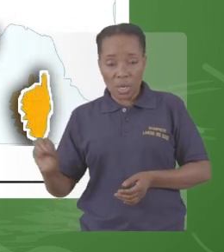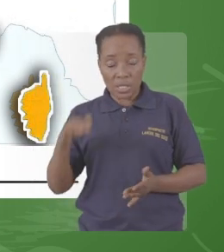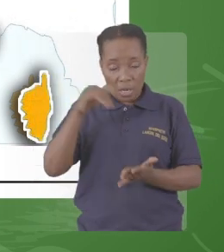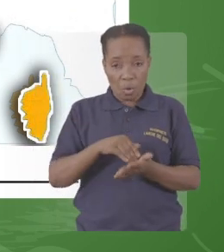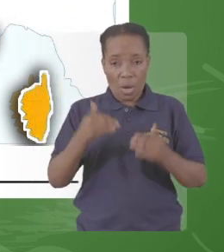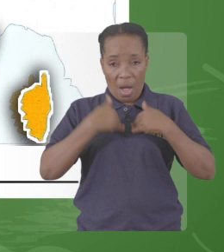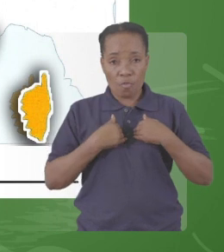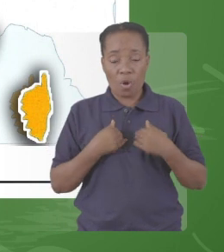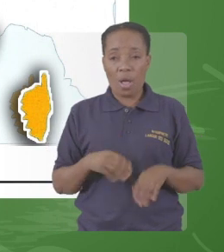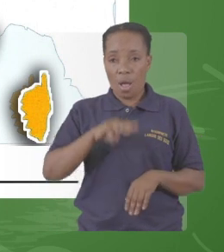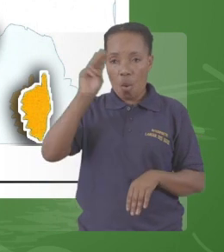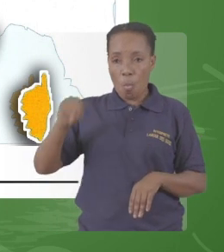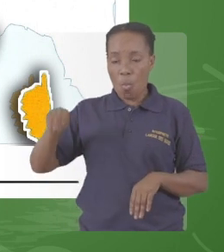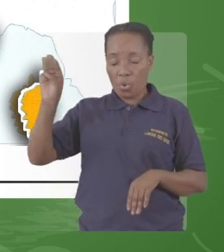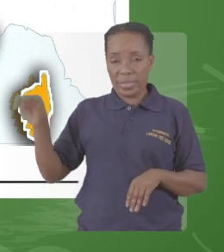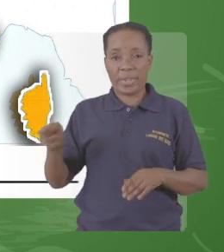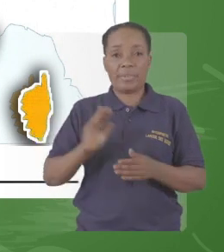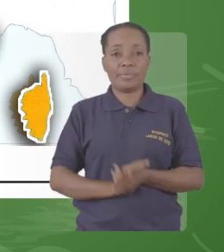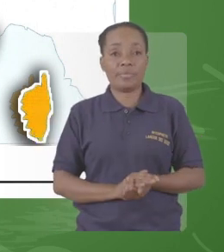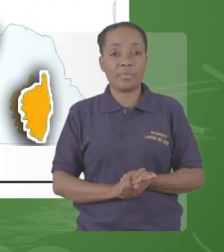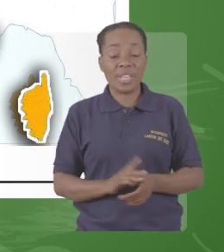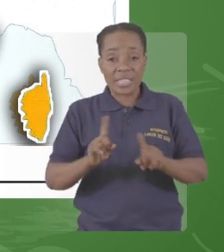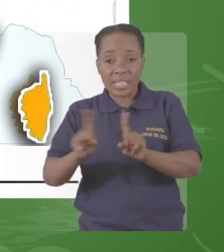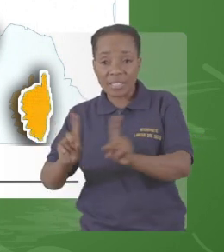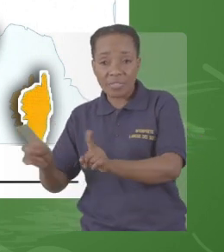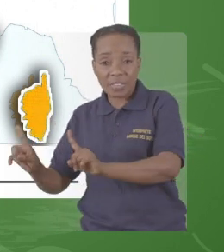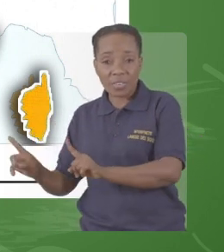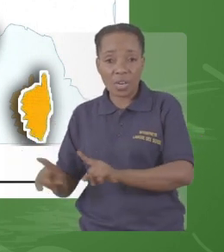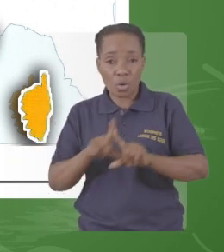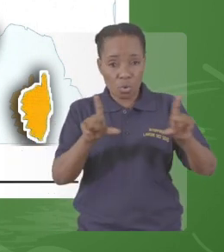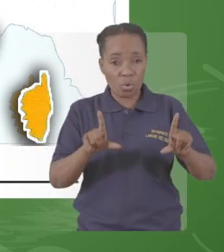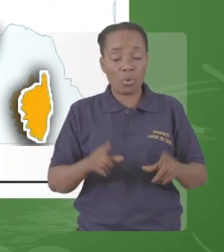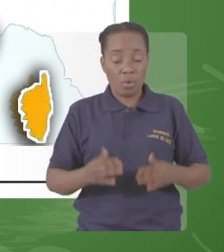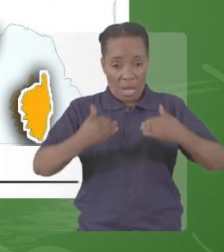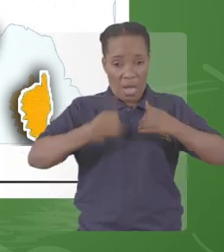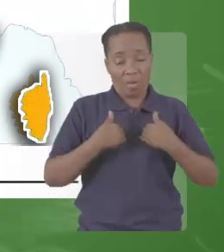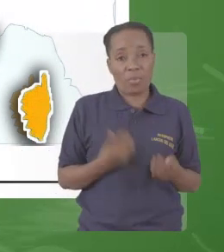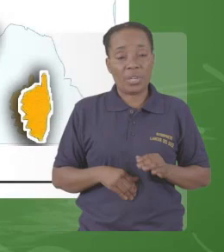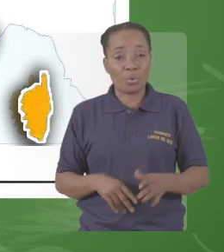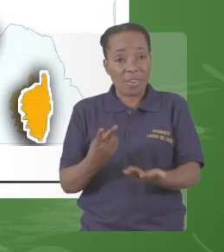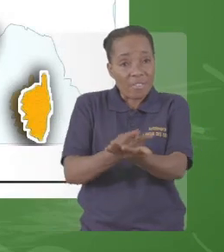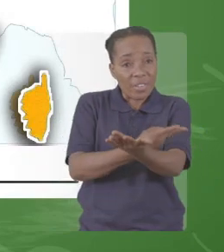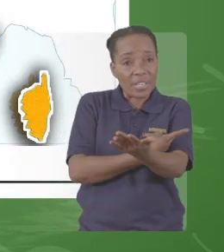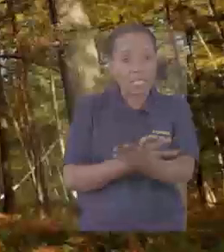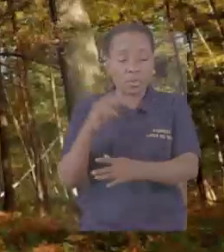différents domaines entretiennent une végétation de forêt dans la France hexagonale,